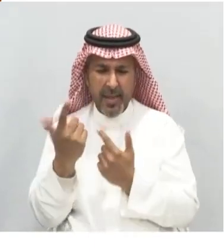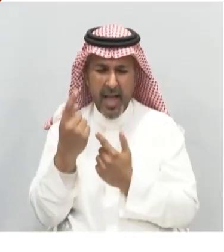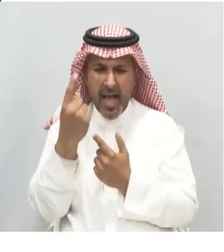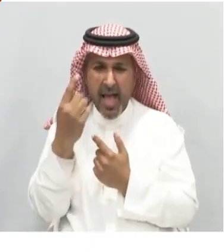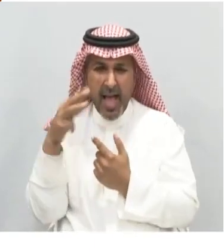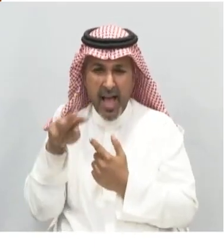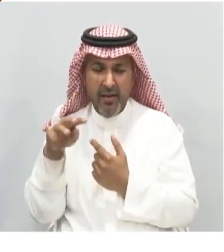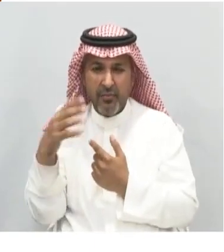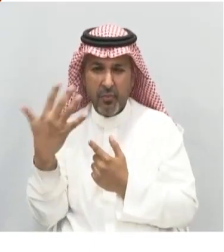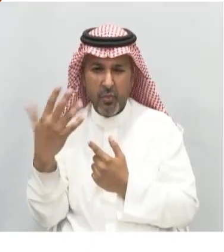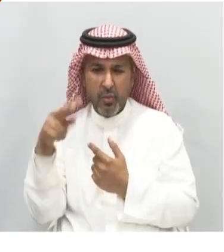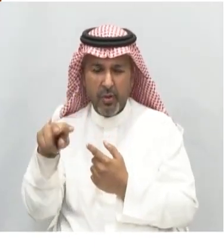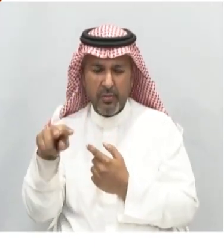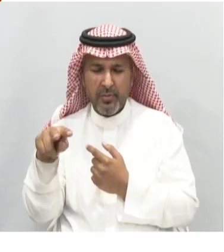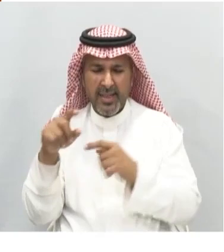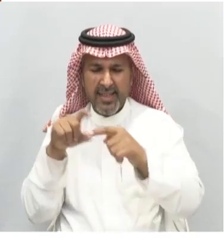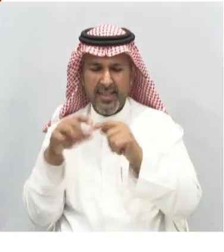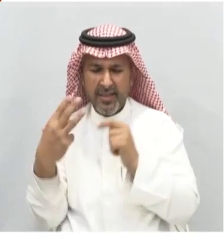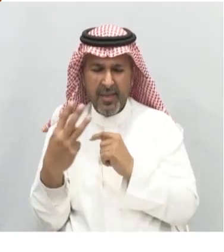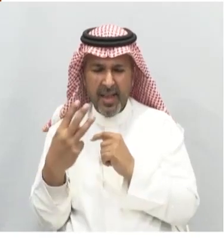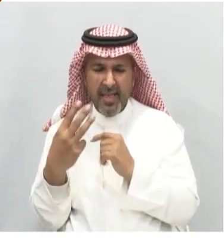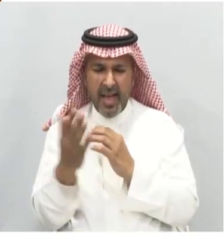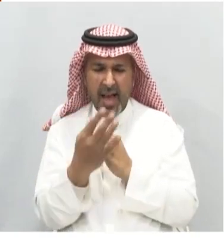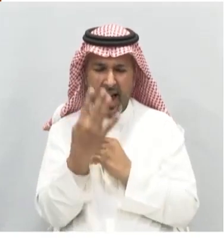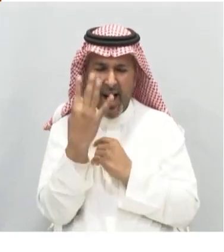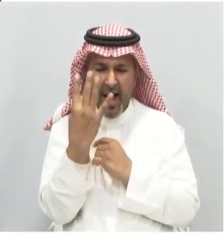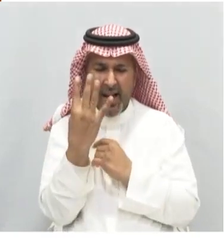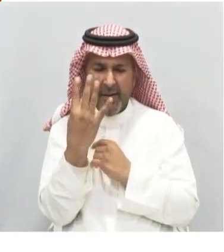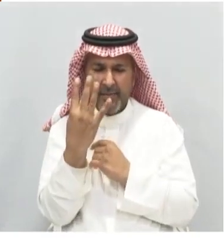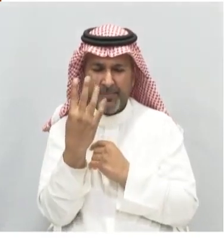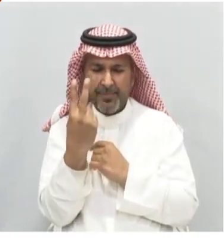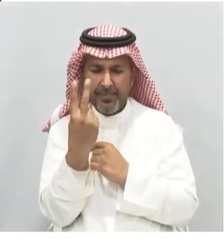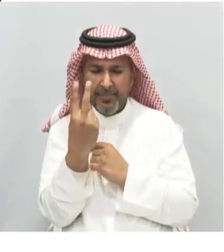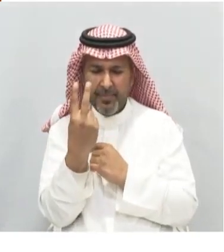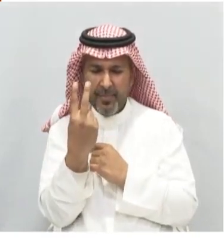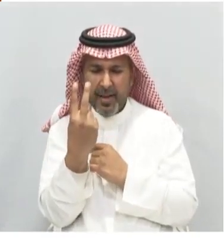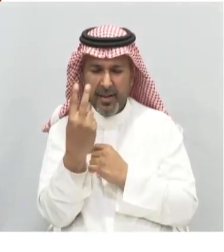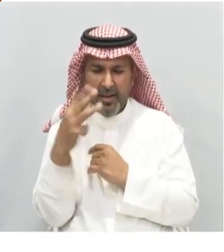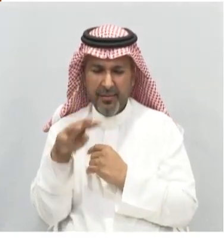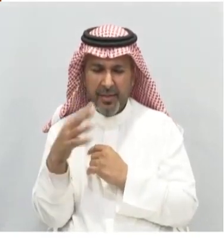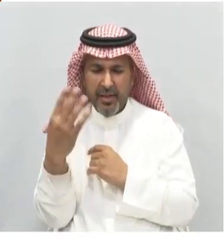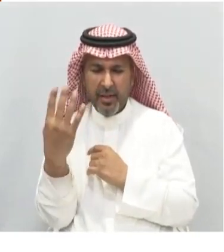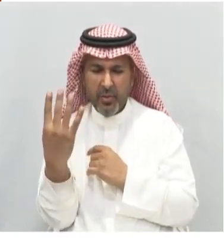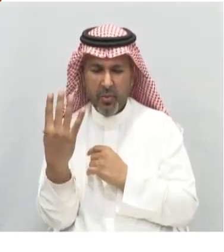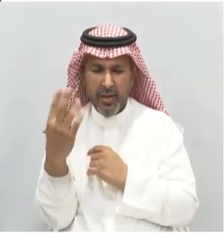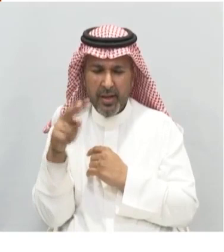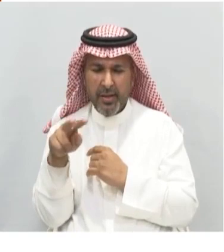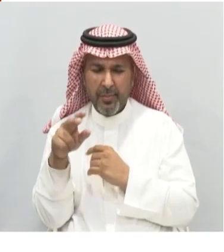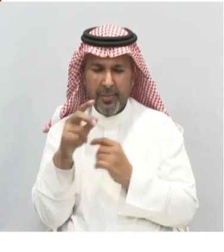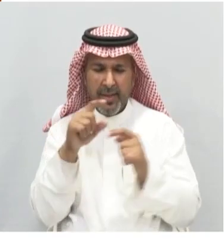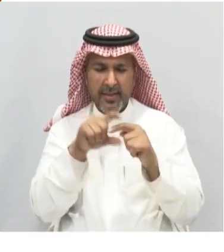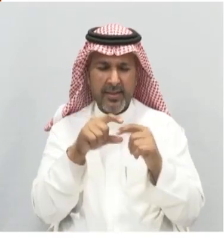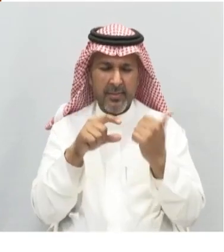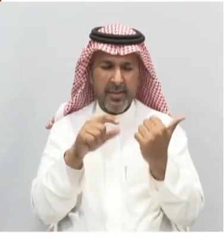1500 تقسيم 3 ام 24 2400 تقسي 6 فسر